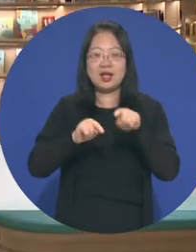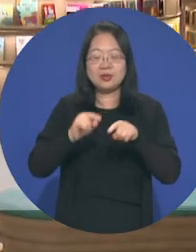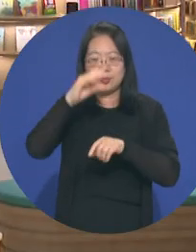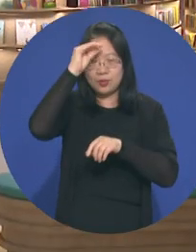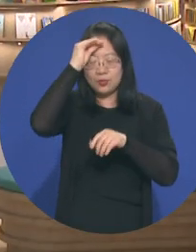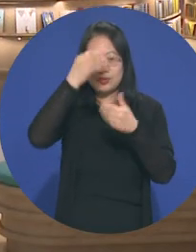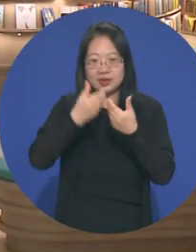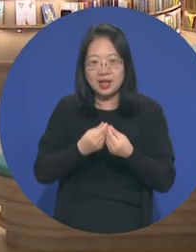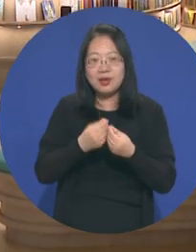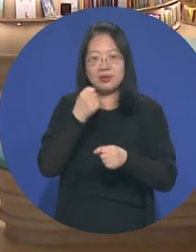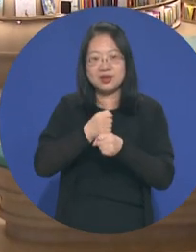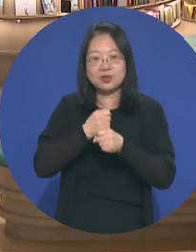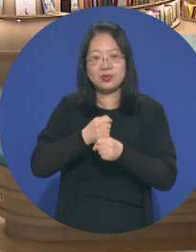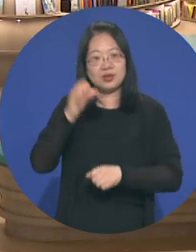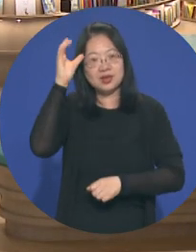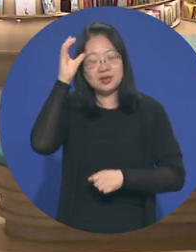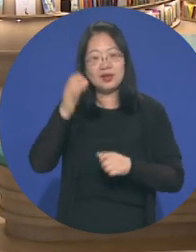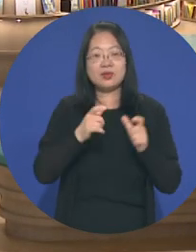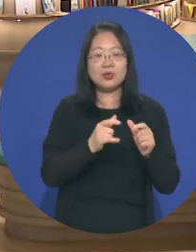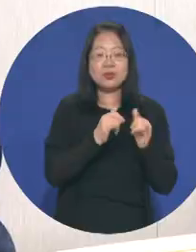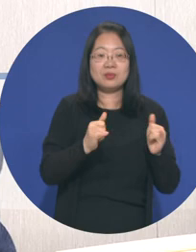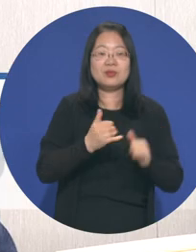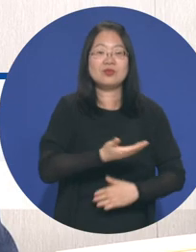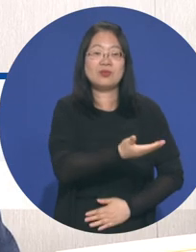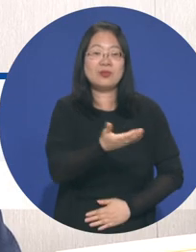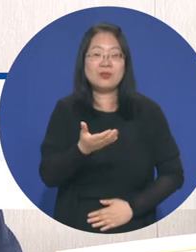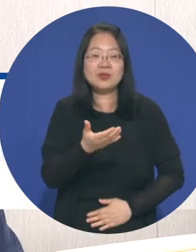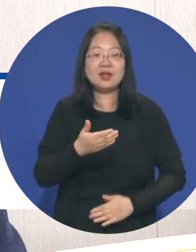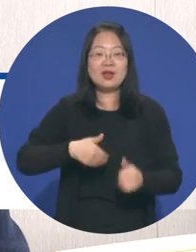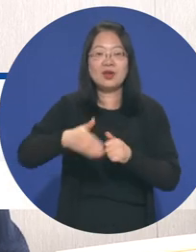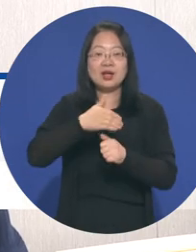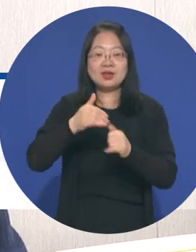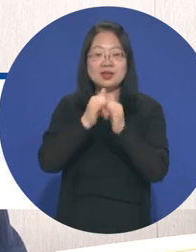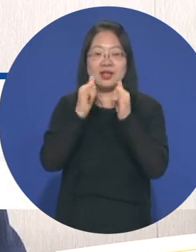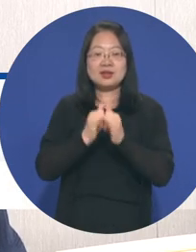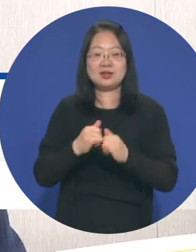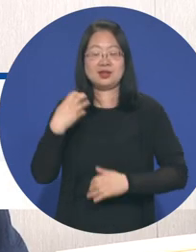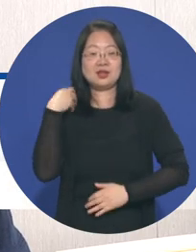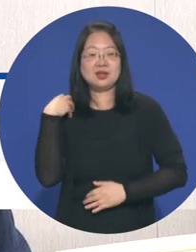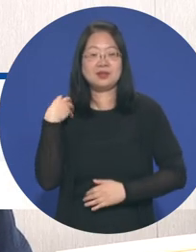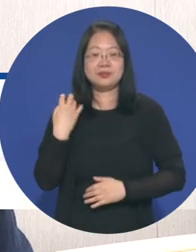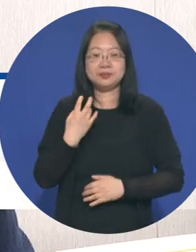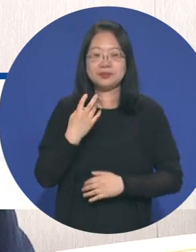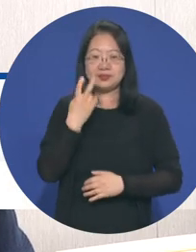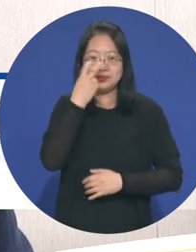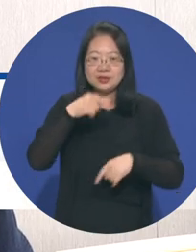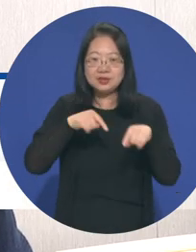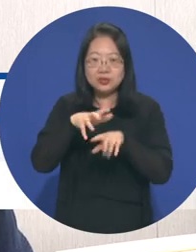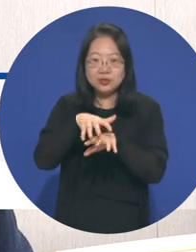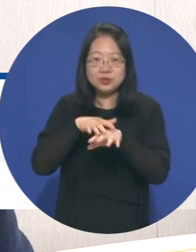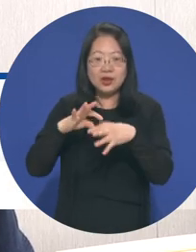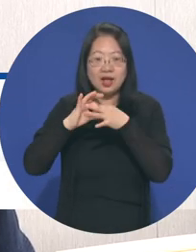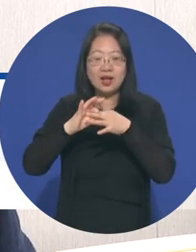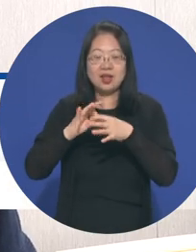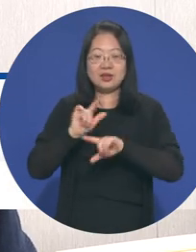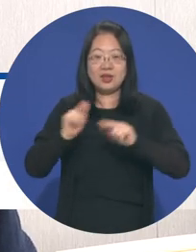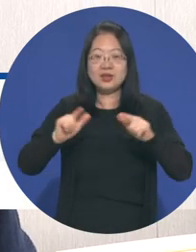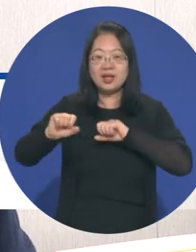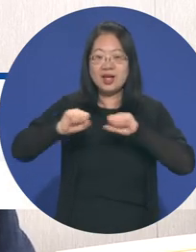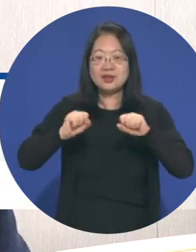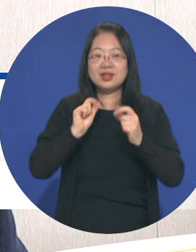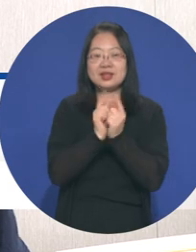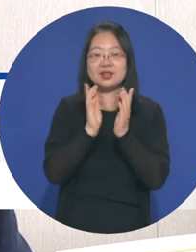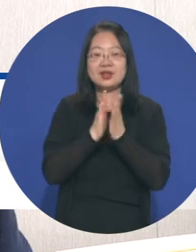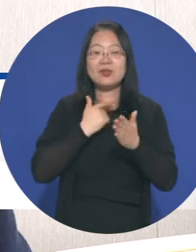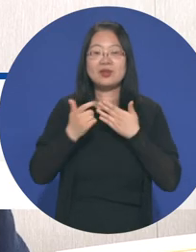옮기는 모범 사례가 만들어질 것으로 보입니다. 도민 여러분들이 환경과 사회적 책임, 지배구조 관련한 여러 가지